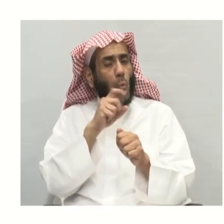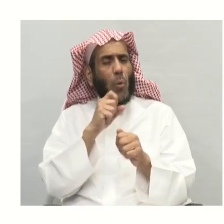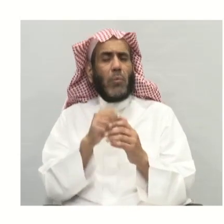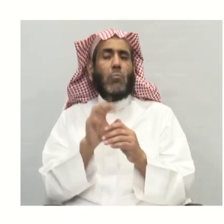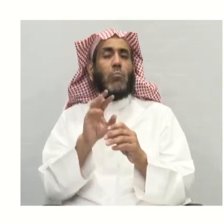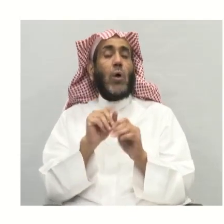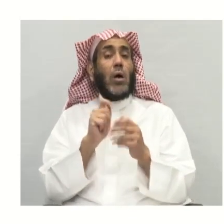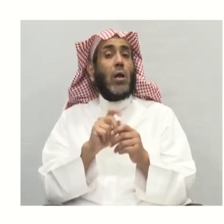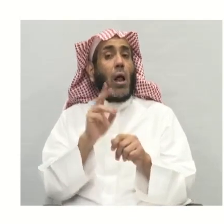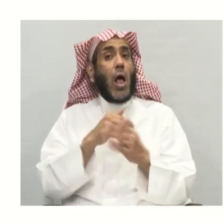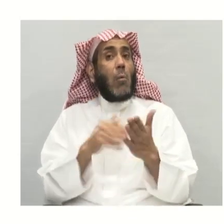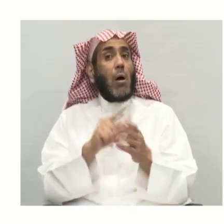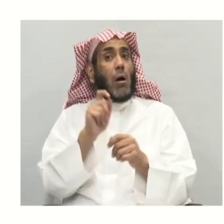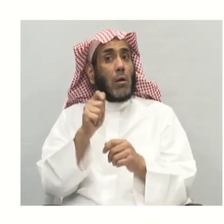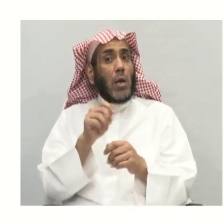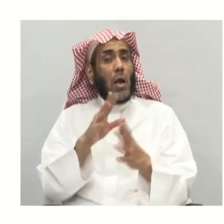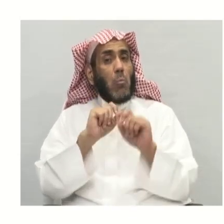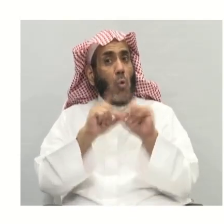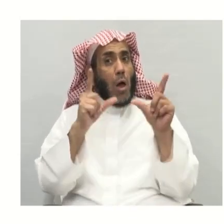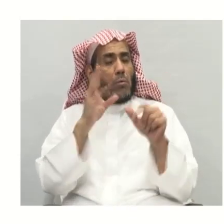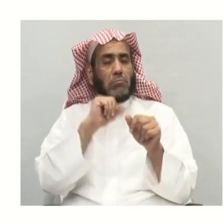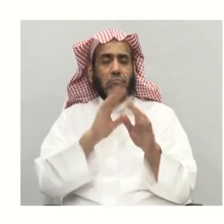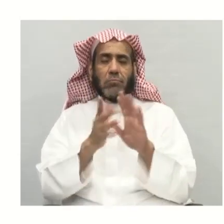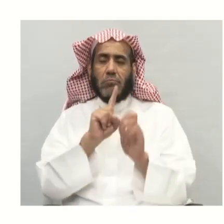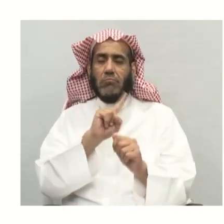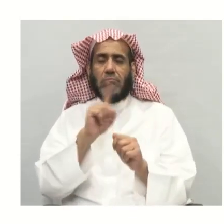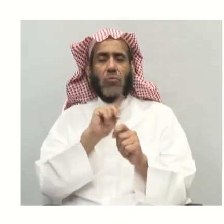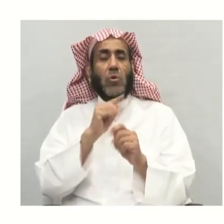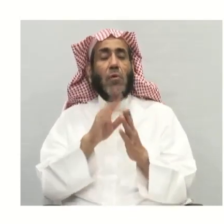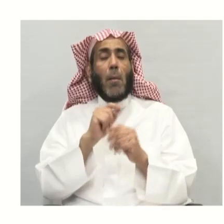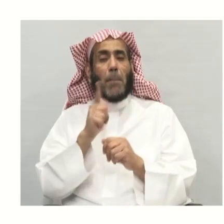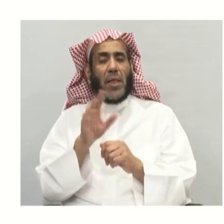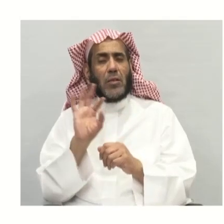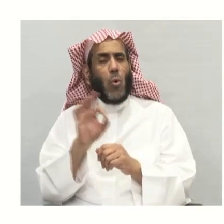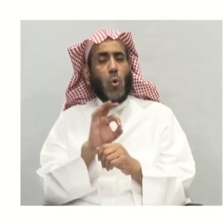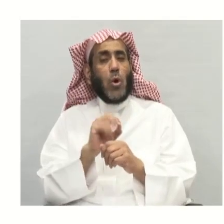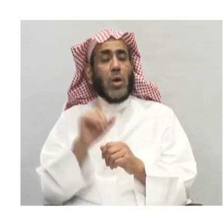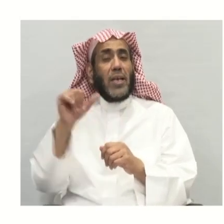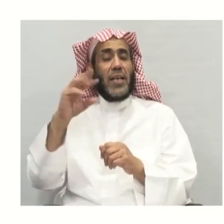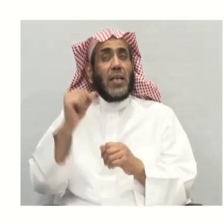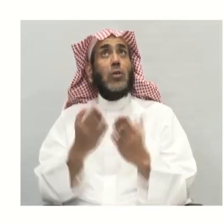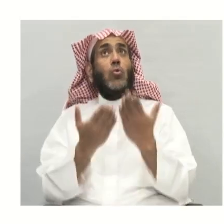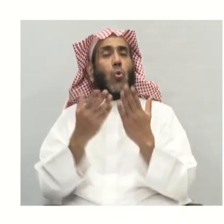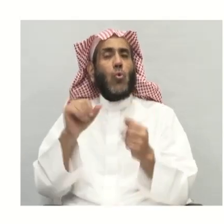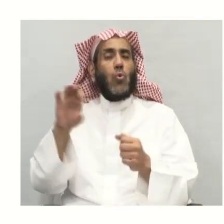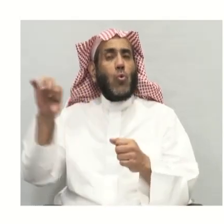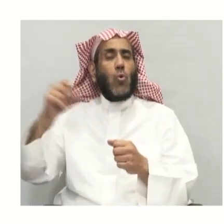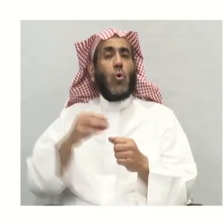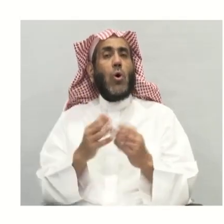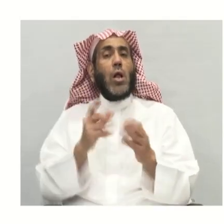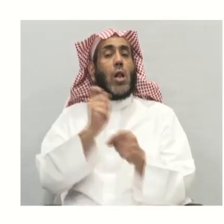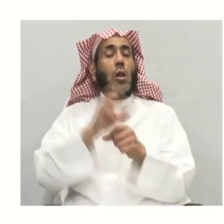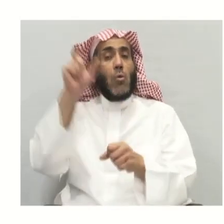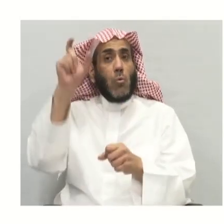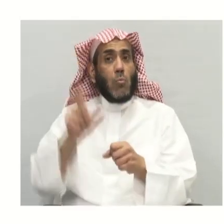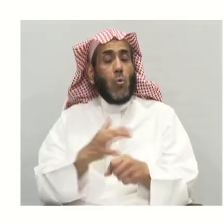اصليه لكنها ليست ظاهره بل هي مقدره فمثلا تقول يدعو المؤمن ربه